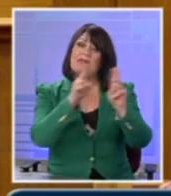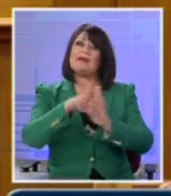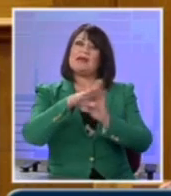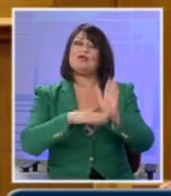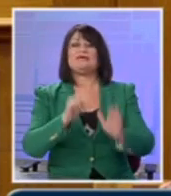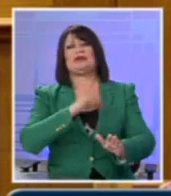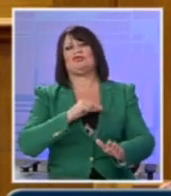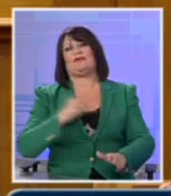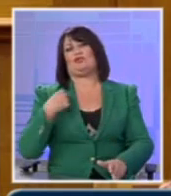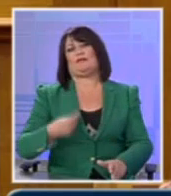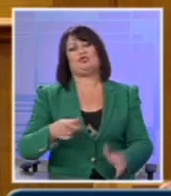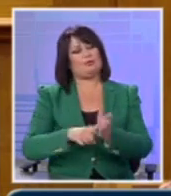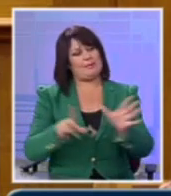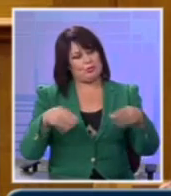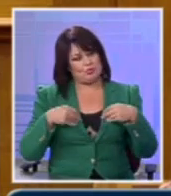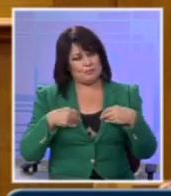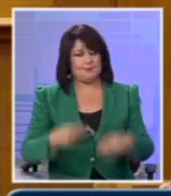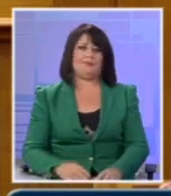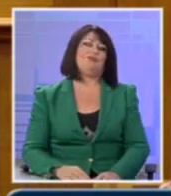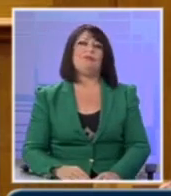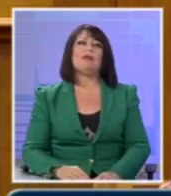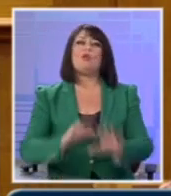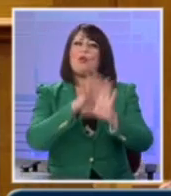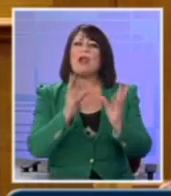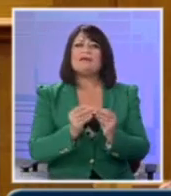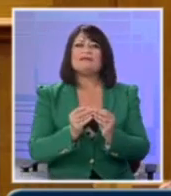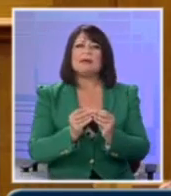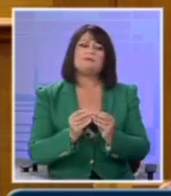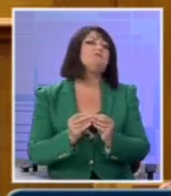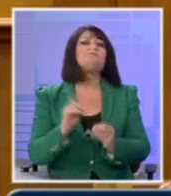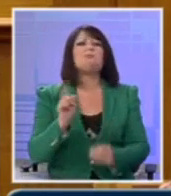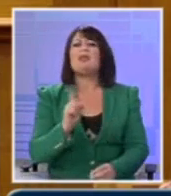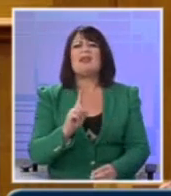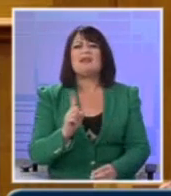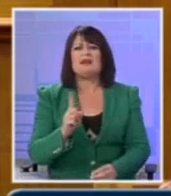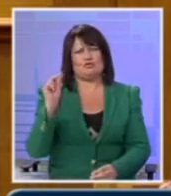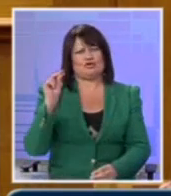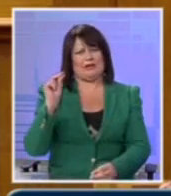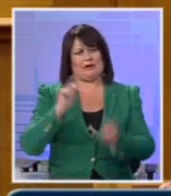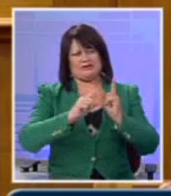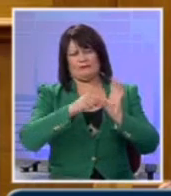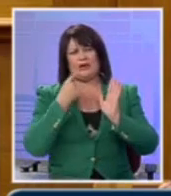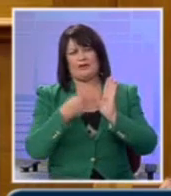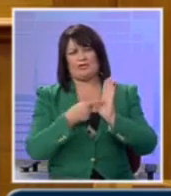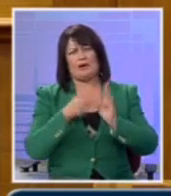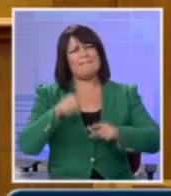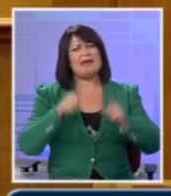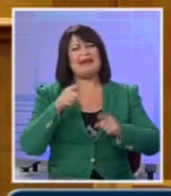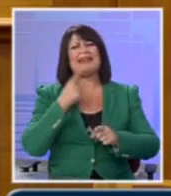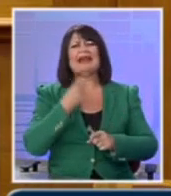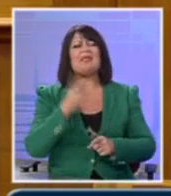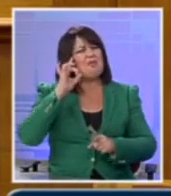δημοσίου συμφέροντος. Σε αυτά δεν είμαστε από τη συμφωνία δεσμευμένοι. Κάποιοι κάνουν πως αυτό